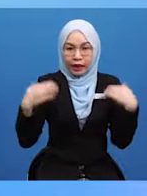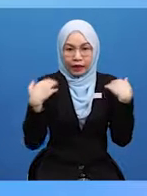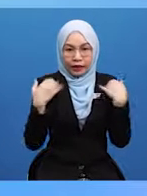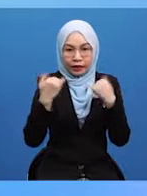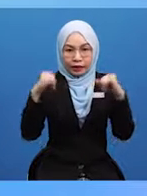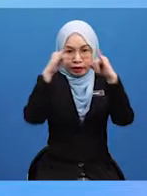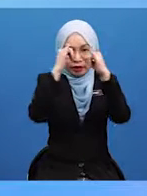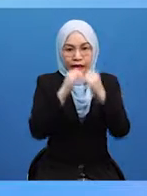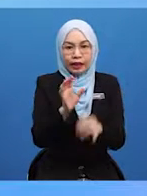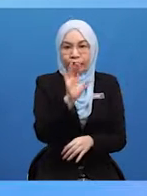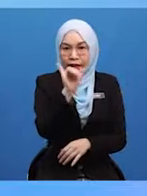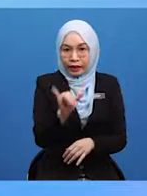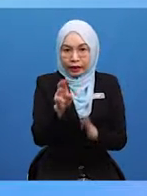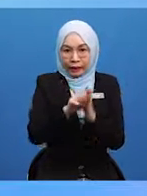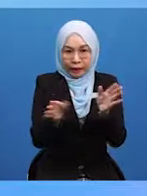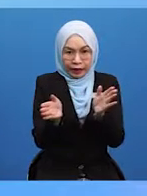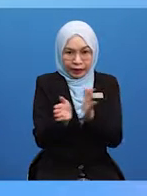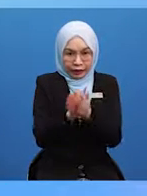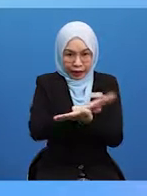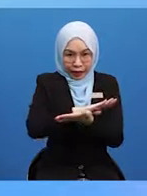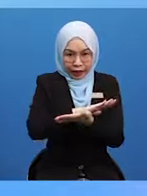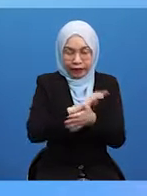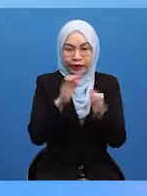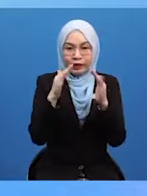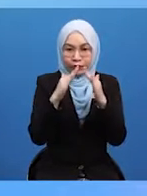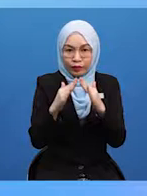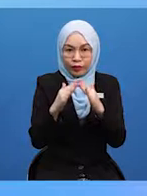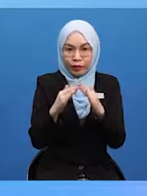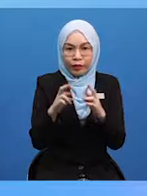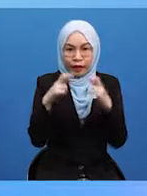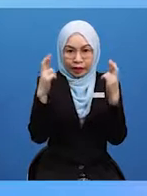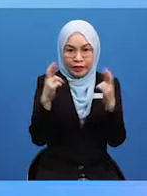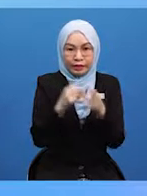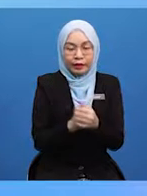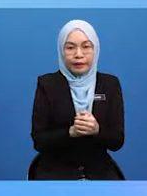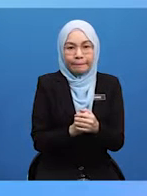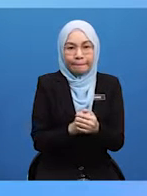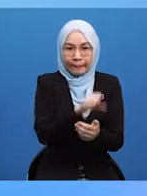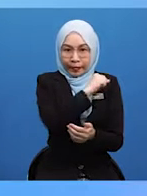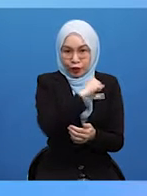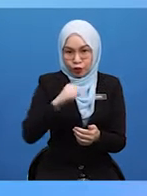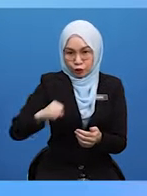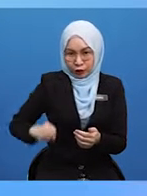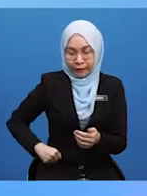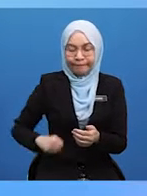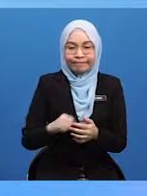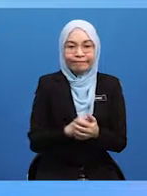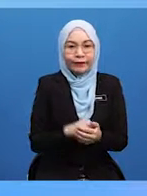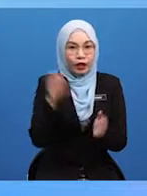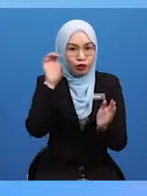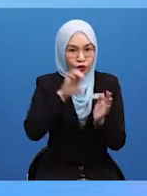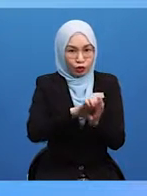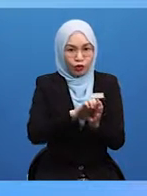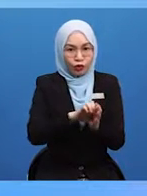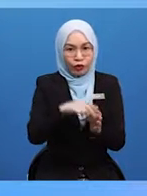yang menjadi kediaman rasmi bagi sultan atau raja. Contohnya, Kuala